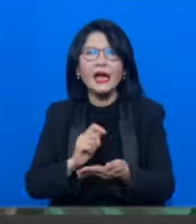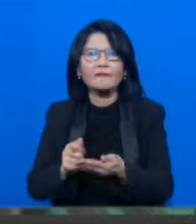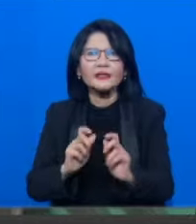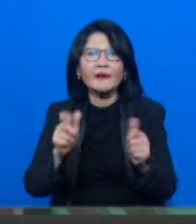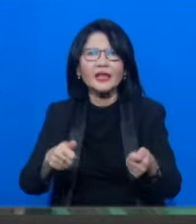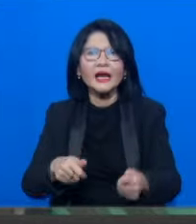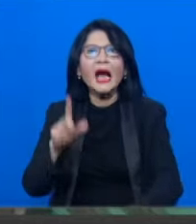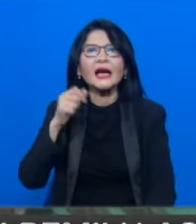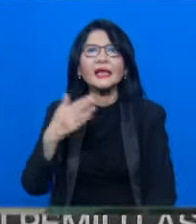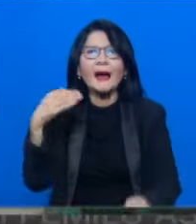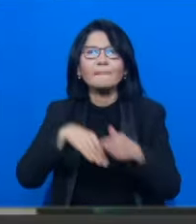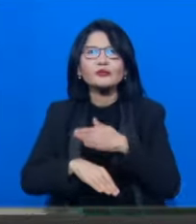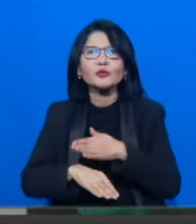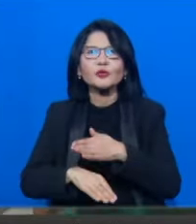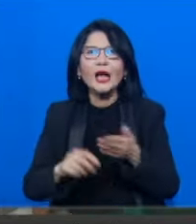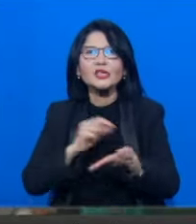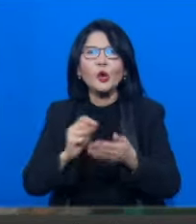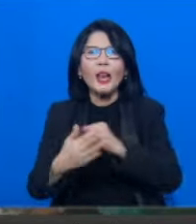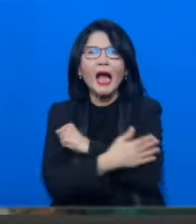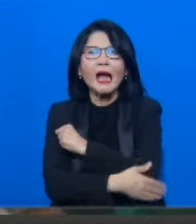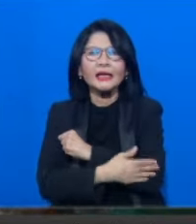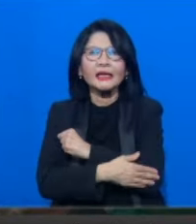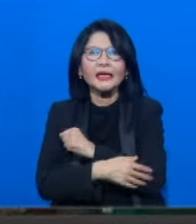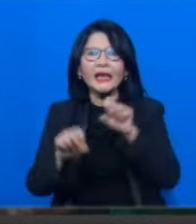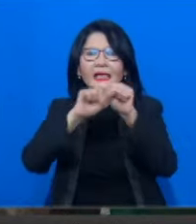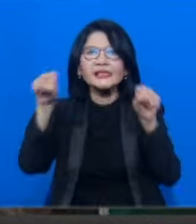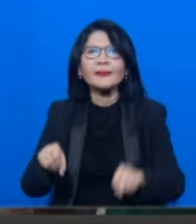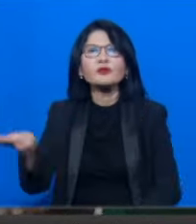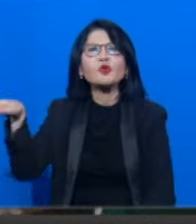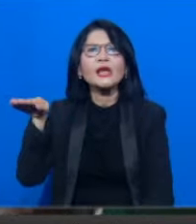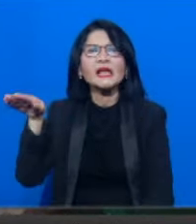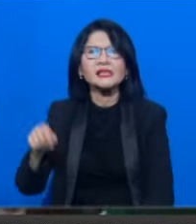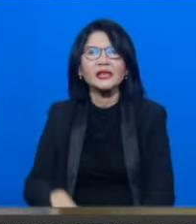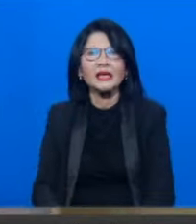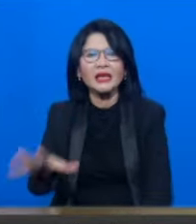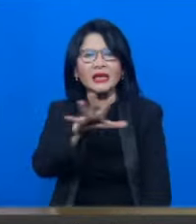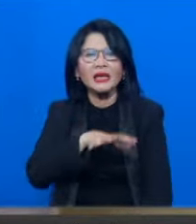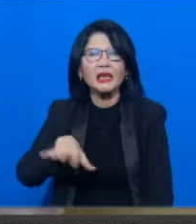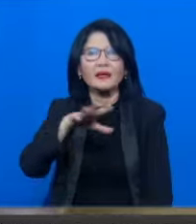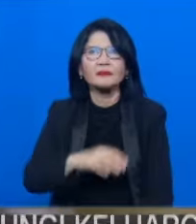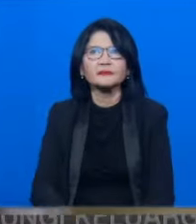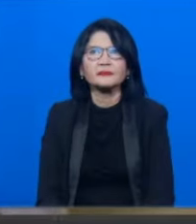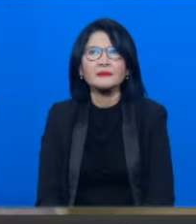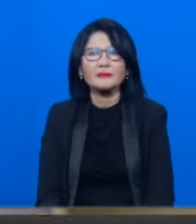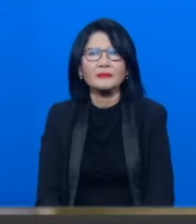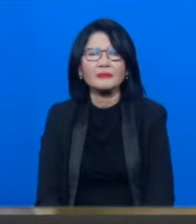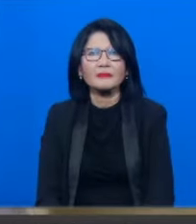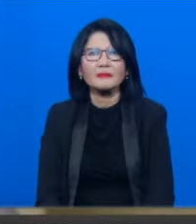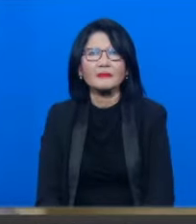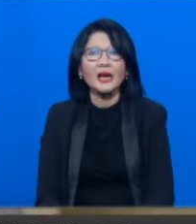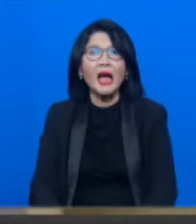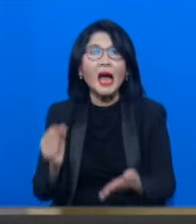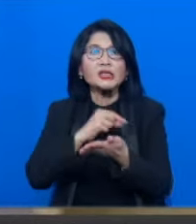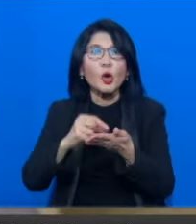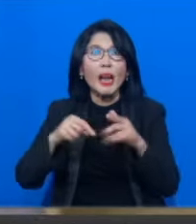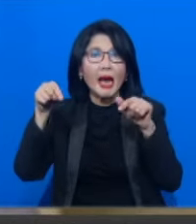yang terserap ke sekolah negeri sejak diberlakukannya sistem zonasi. Bahwa kondisi sekolah SMP Islam Gupi